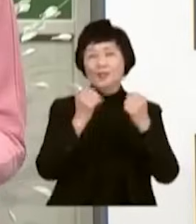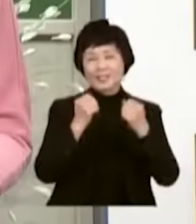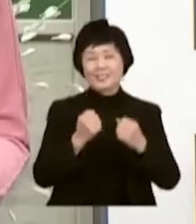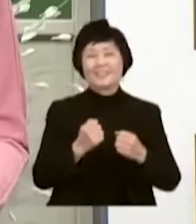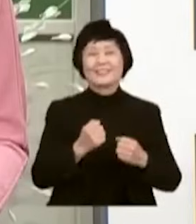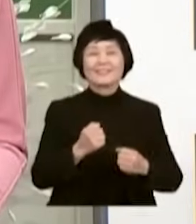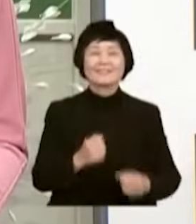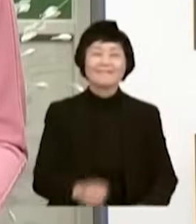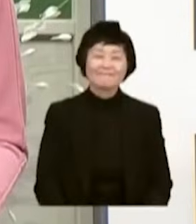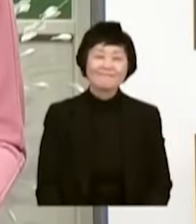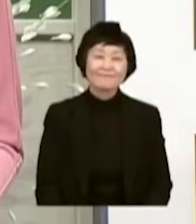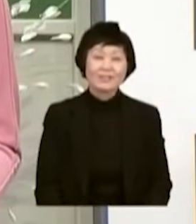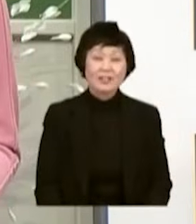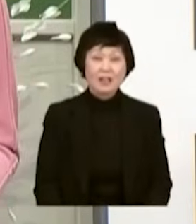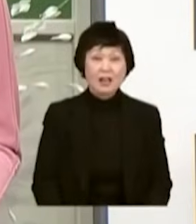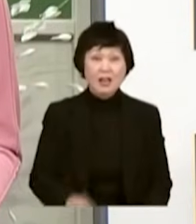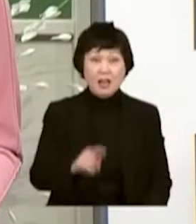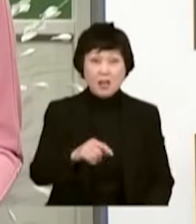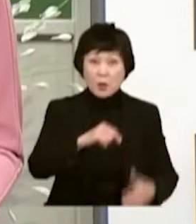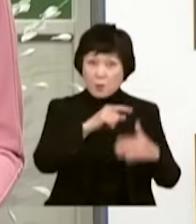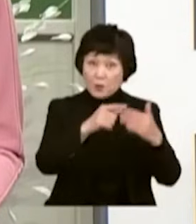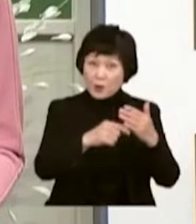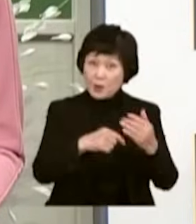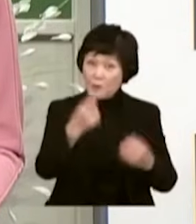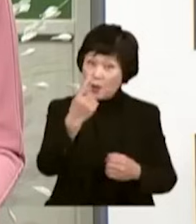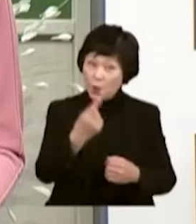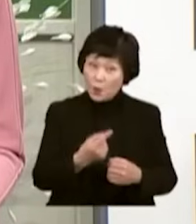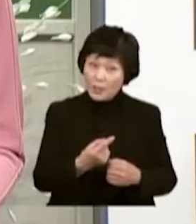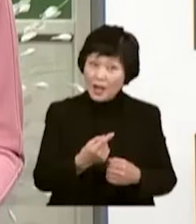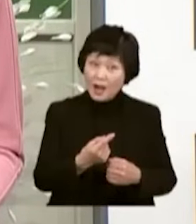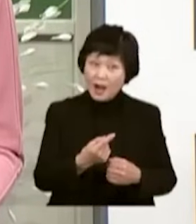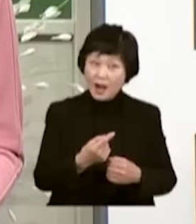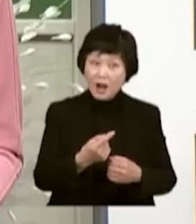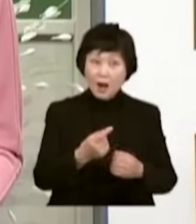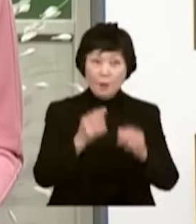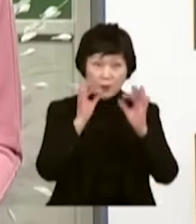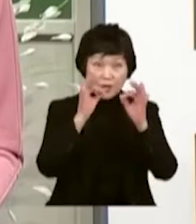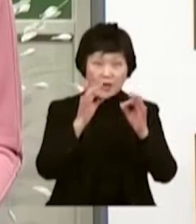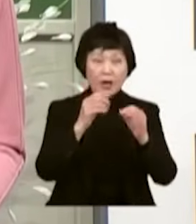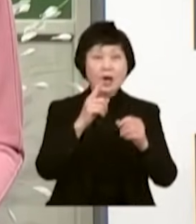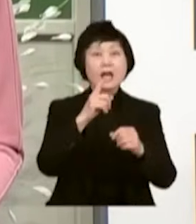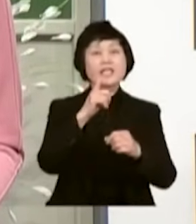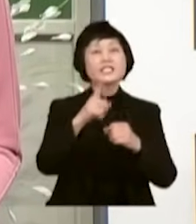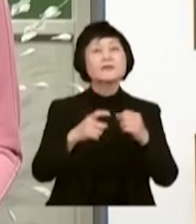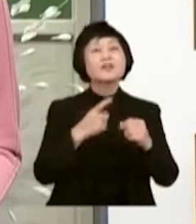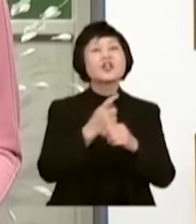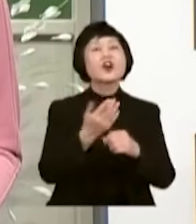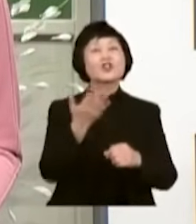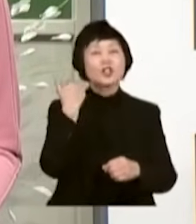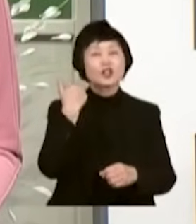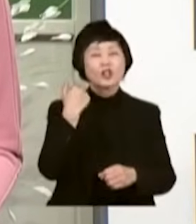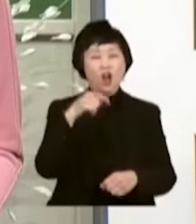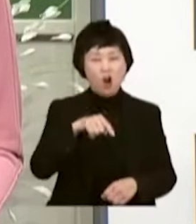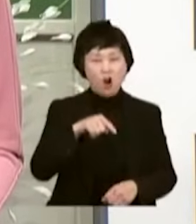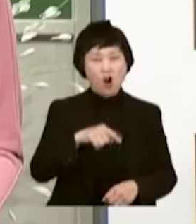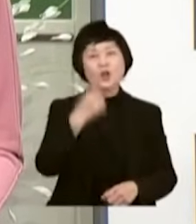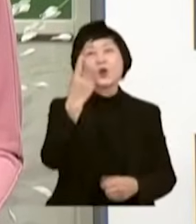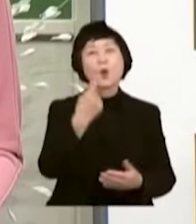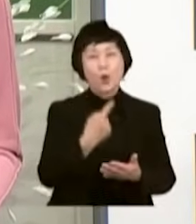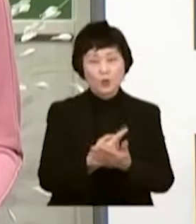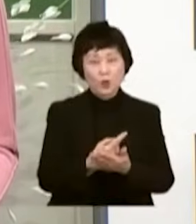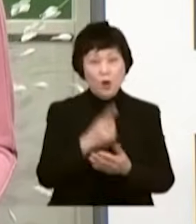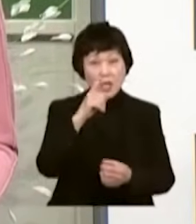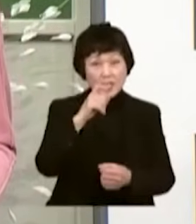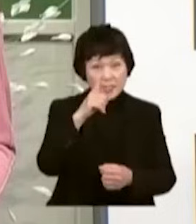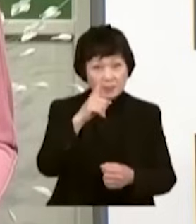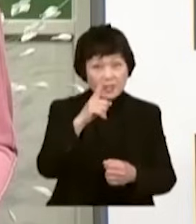정말 있잖아요. 그 내가 매일 기쁘게 나오신 지가 우리 자료 찾아보니까 11년 전. 네. 네네네. 그 11년 후에 다시 또 나오신